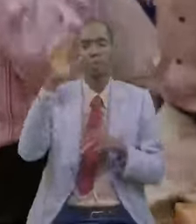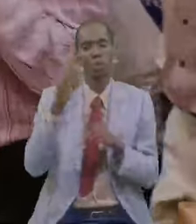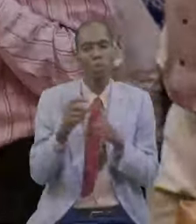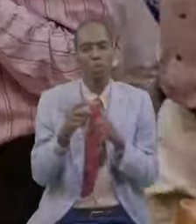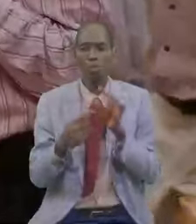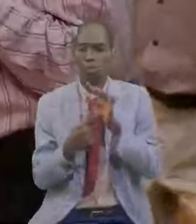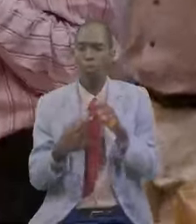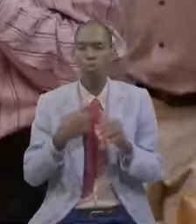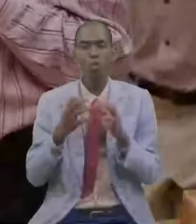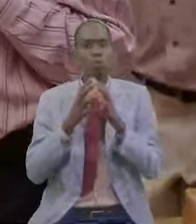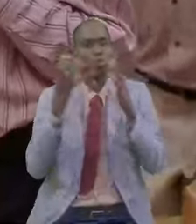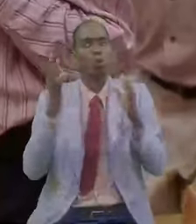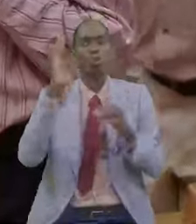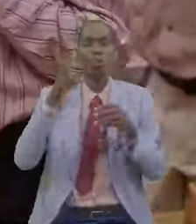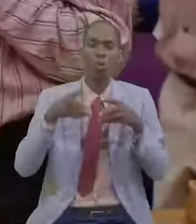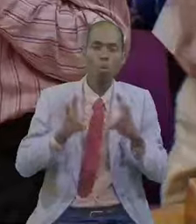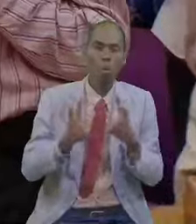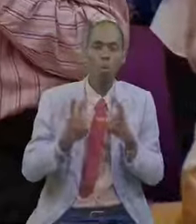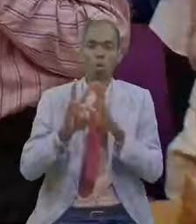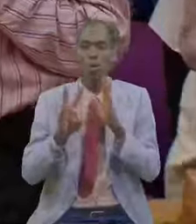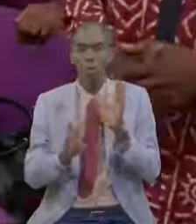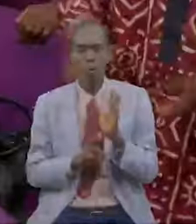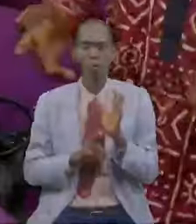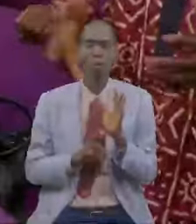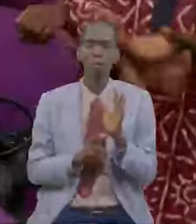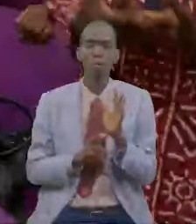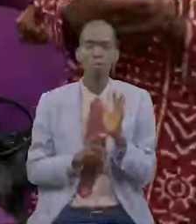Tu m'as révélé ta voix, ta parole, ta volonté.